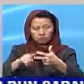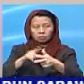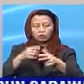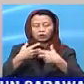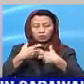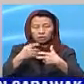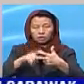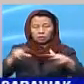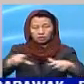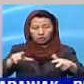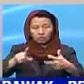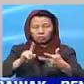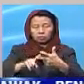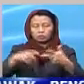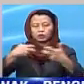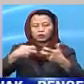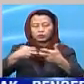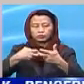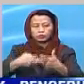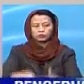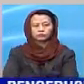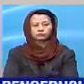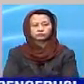pembuatan perlombongan dan